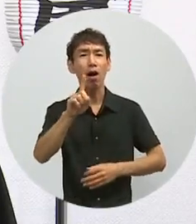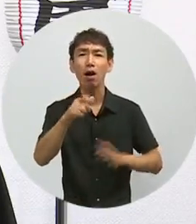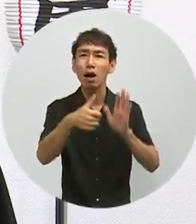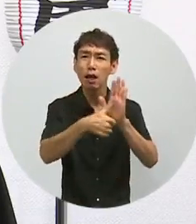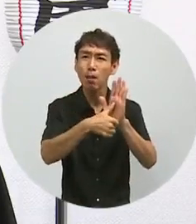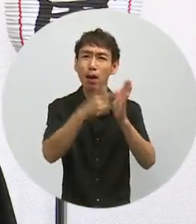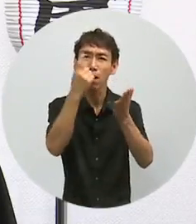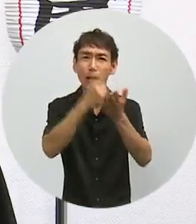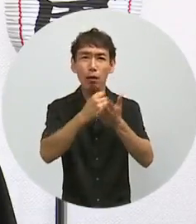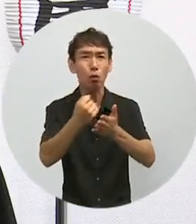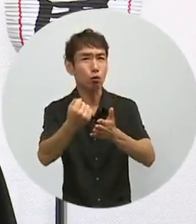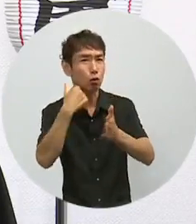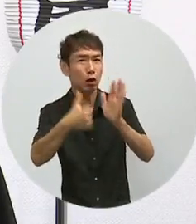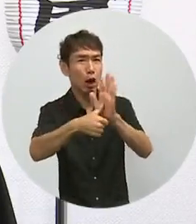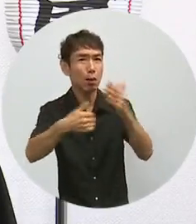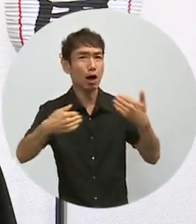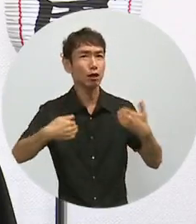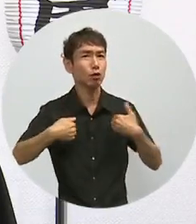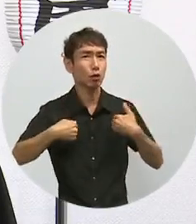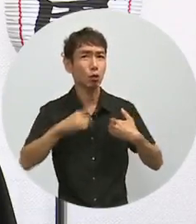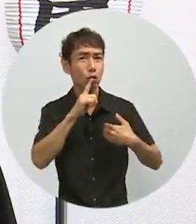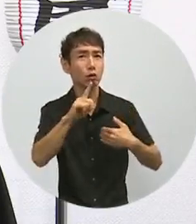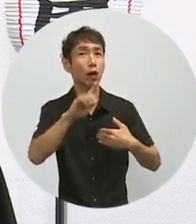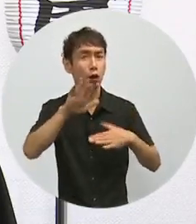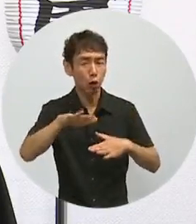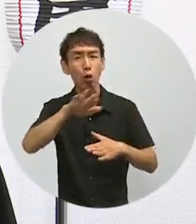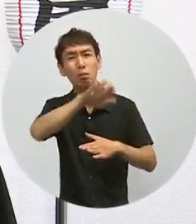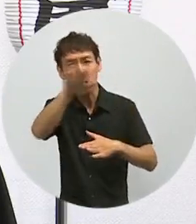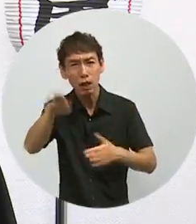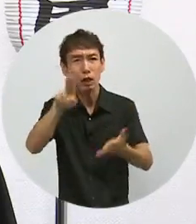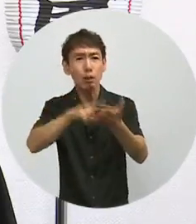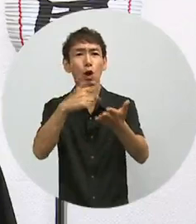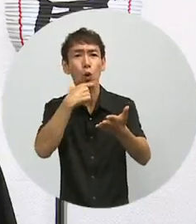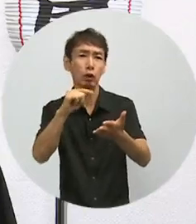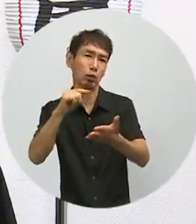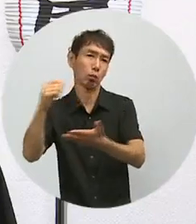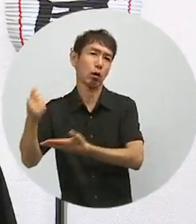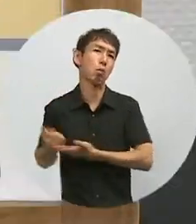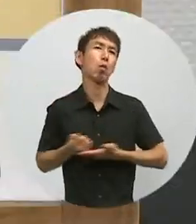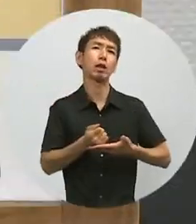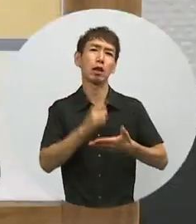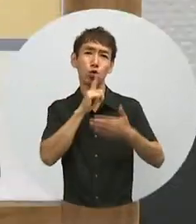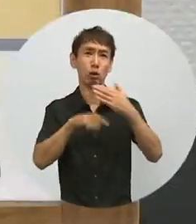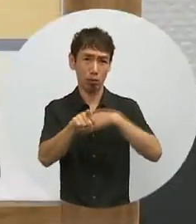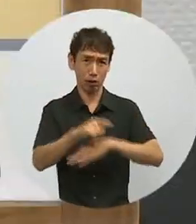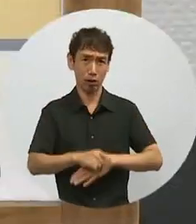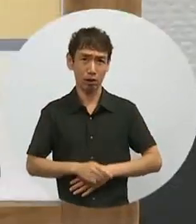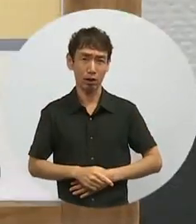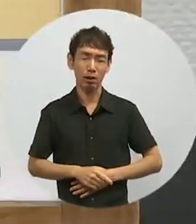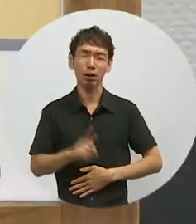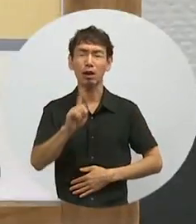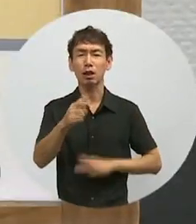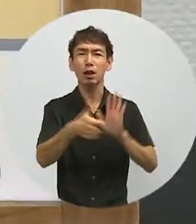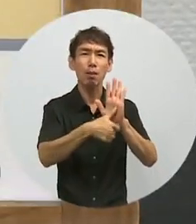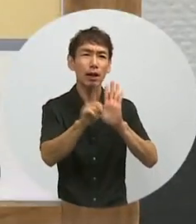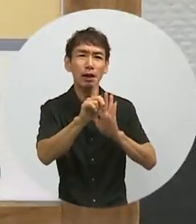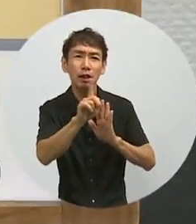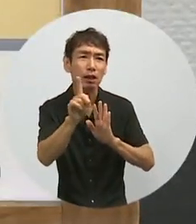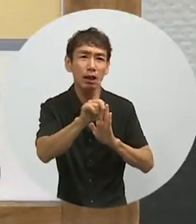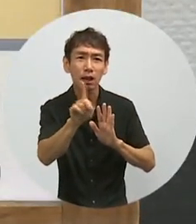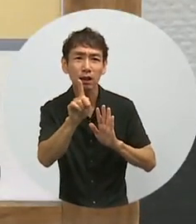でも強い名前にしたくて、これ今日はさみんなに決めてもらおうと思って持ってきたんだよ。何っていう名前がいいか